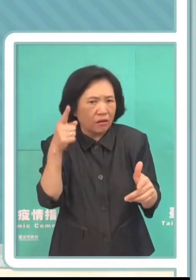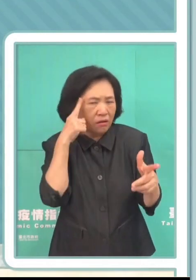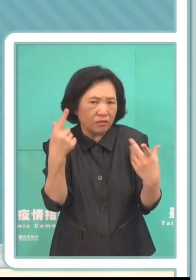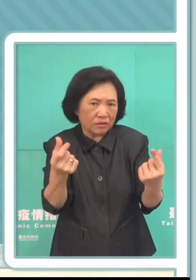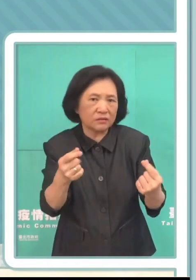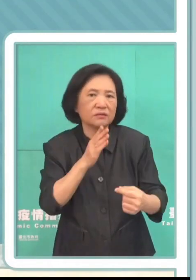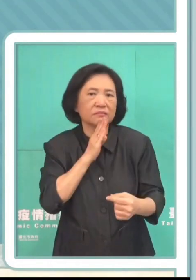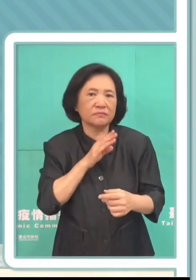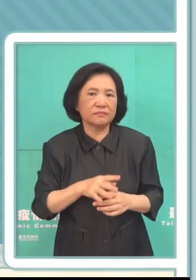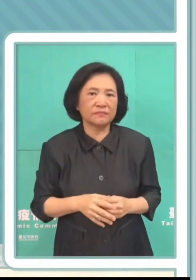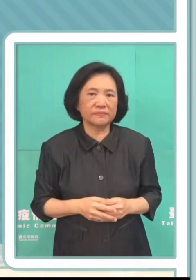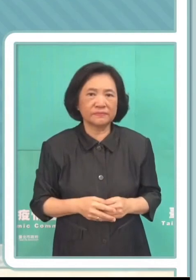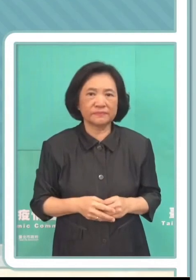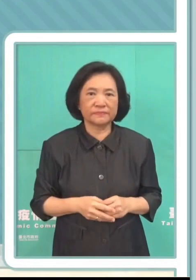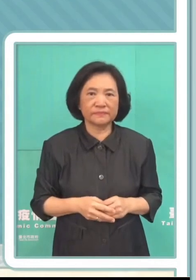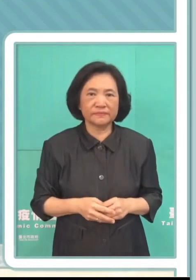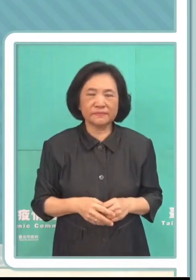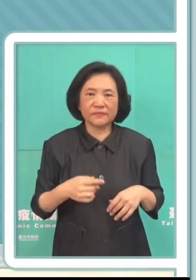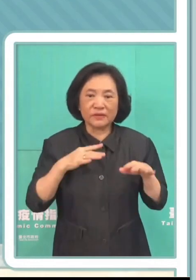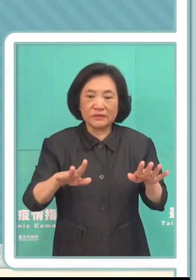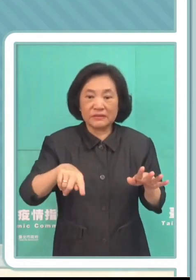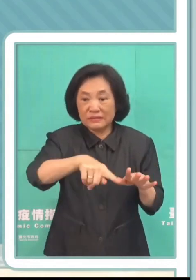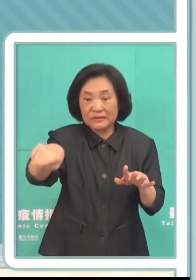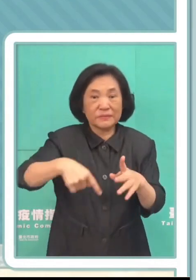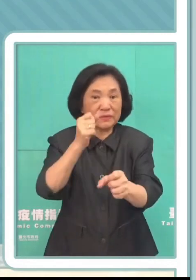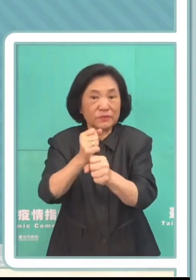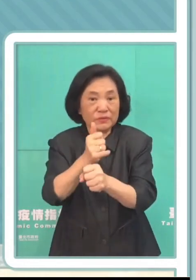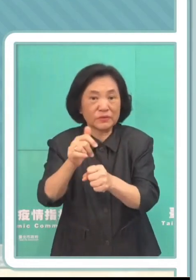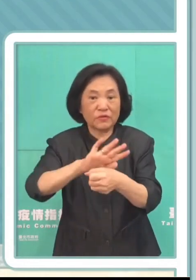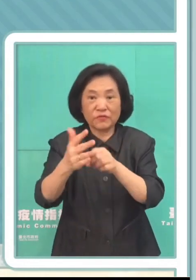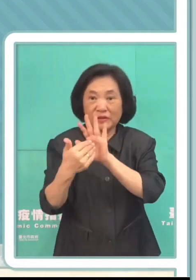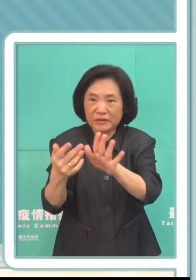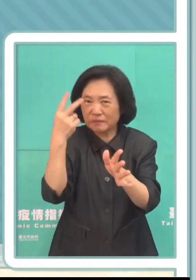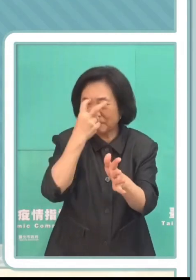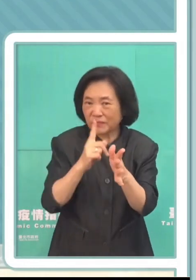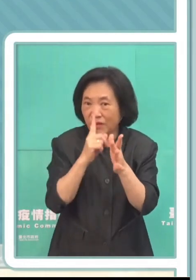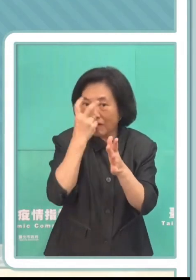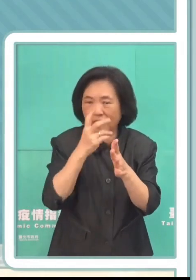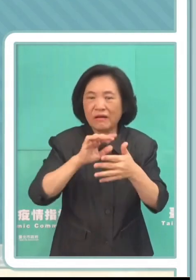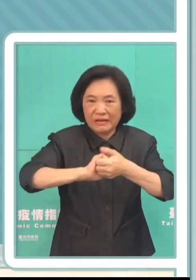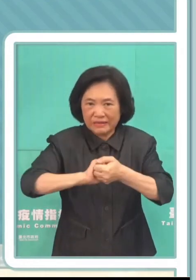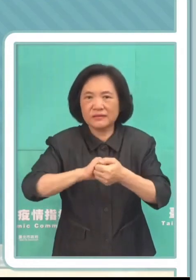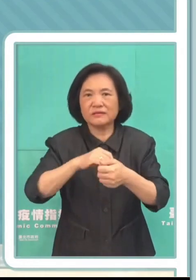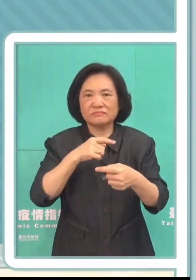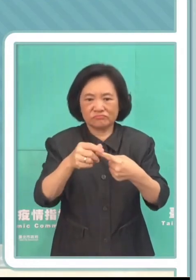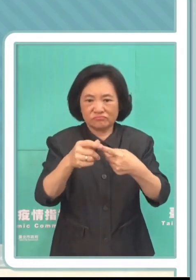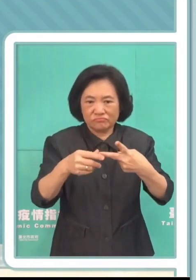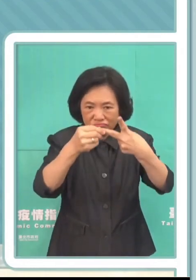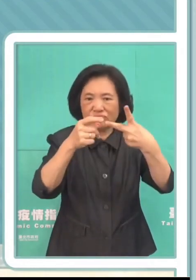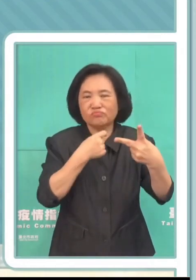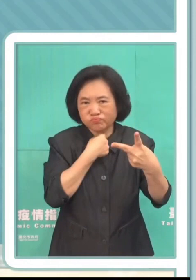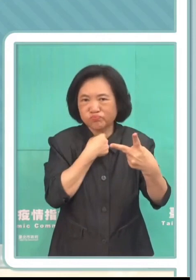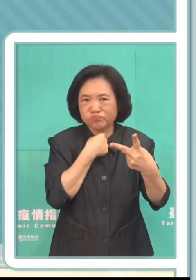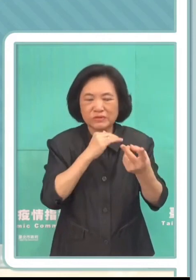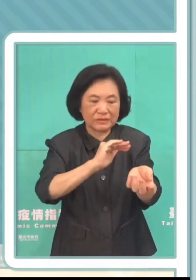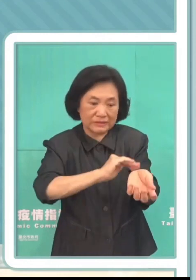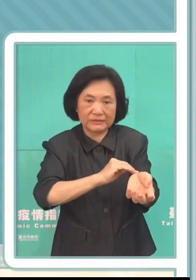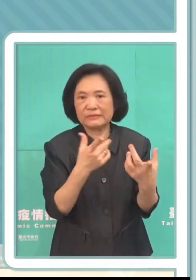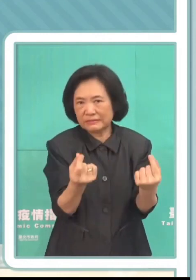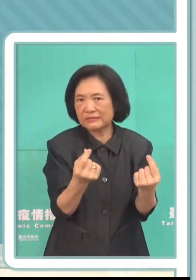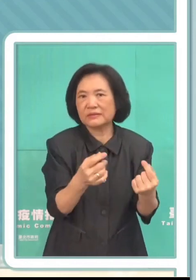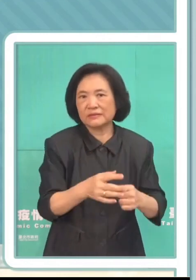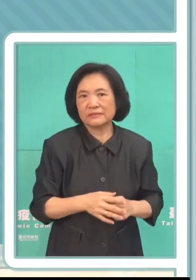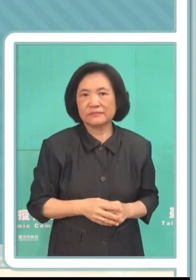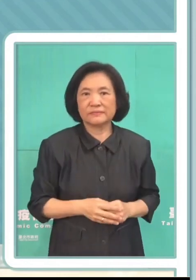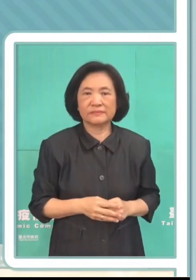多一样重要。所以这一批人，你知道应当要优先打第二剂疫苗比照那个医院第一线